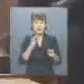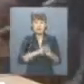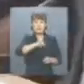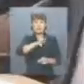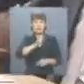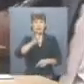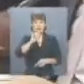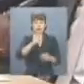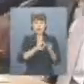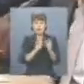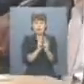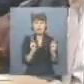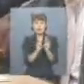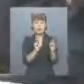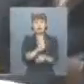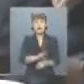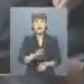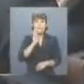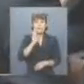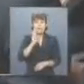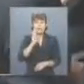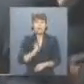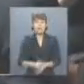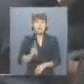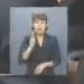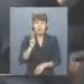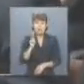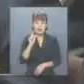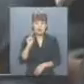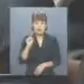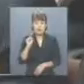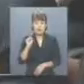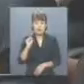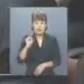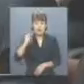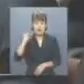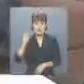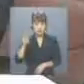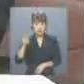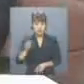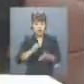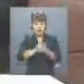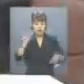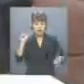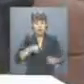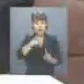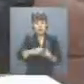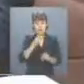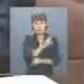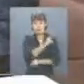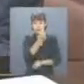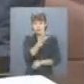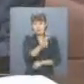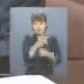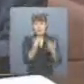การผู้จัดการใหญ่บริษัทกสทโทรคมนาคมแล้วหลังจากยื่นลาออกเมื่อวันที่14พฤศจิกายนที่ผ่านมาโดยให้เหตุผ